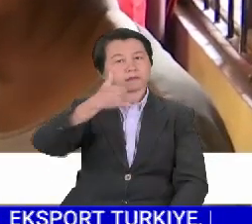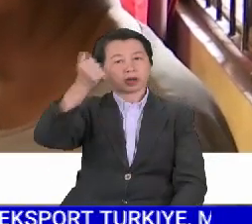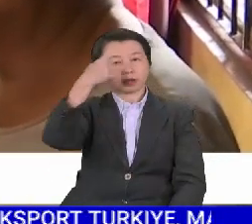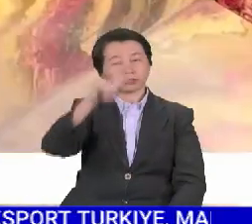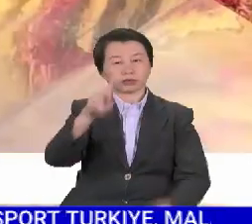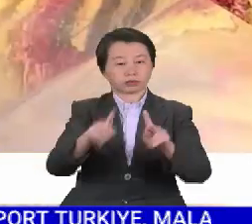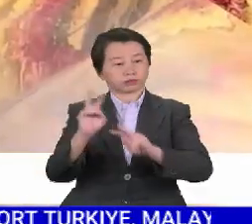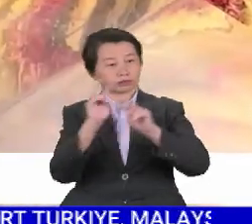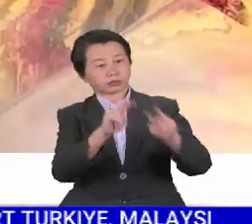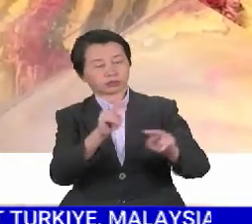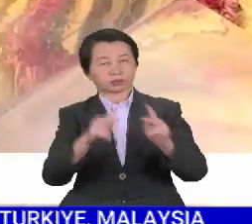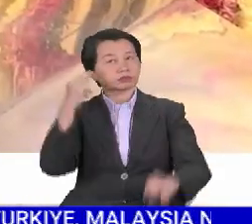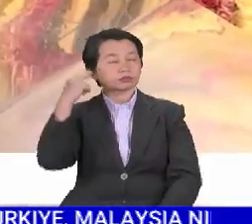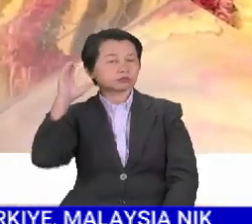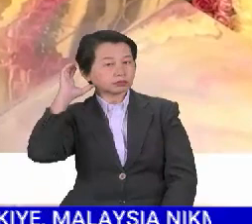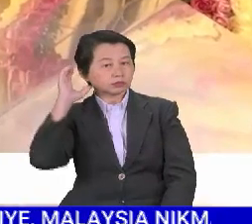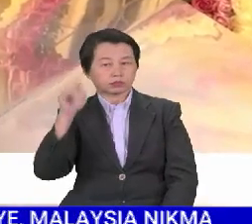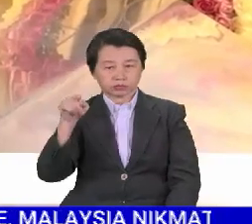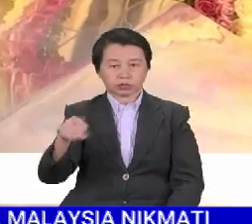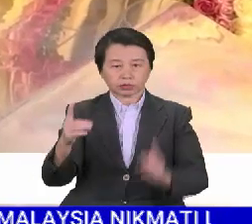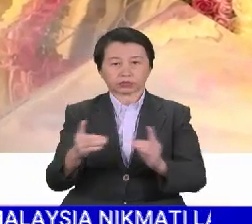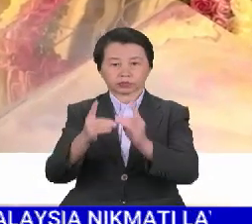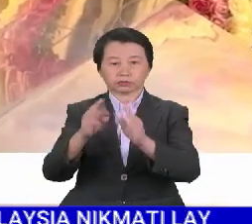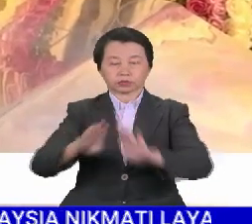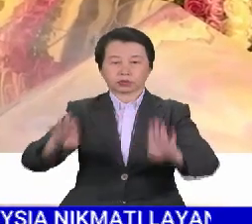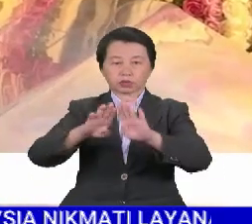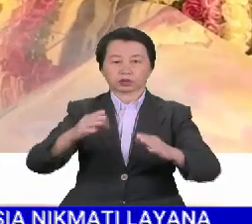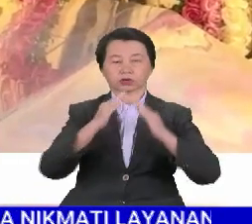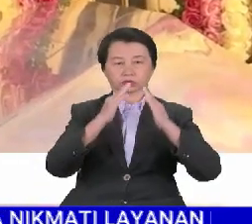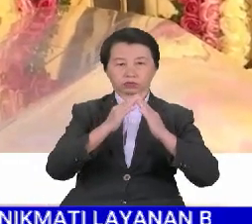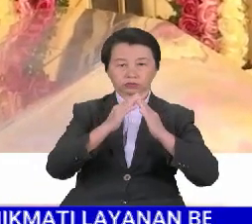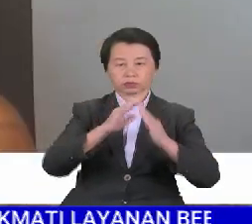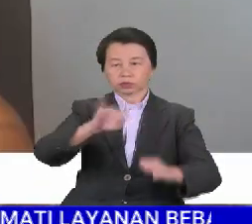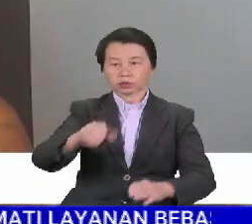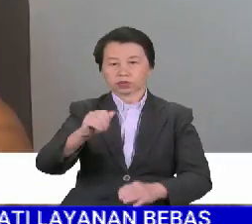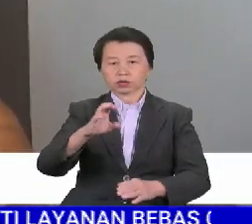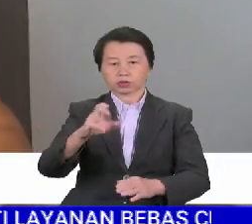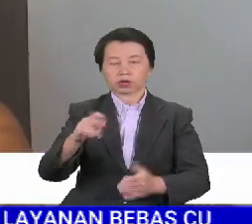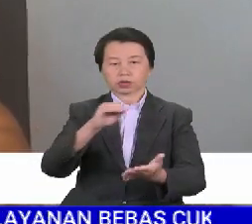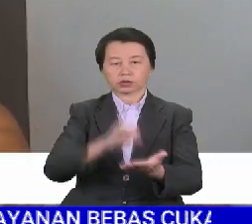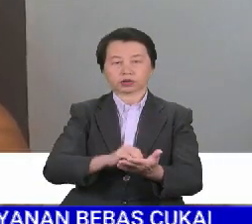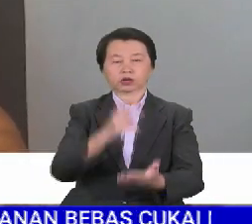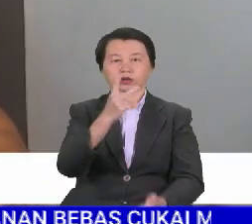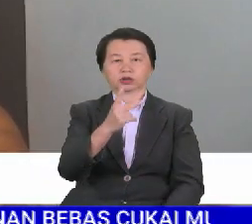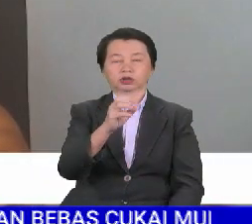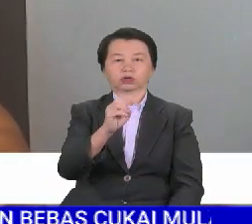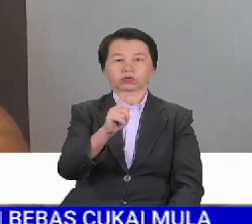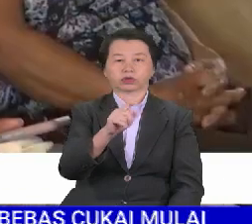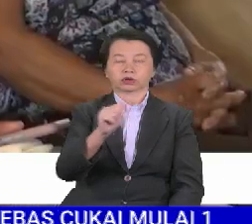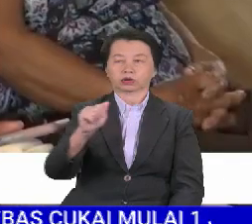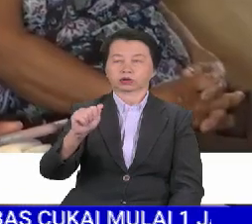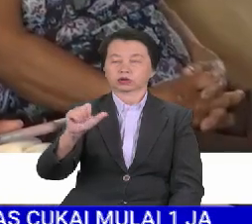untuk penonton dan pendengar. Maril Chunggat ditemui pemberita di kediaman mendiang Jet di Taman Samarinda, Kota Semarahan pagi